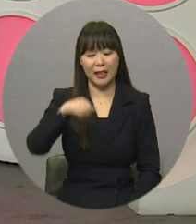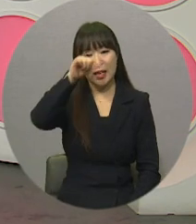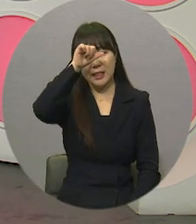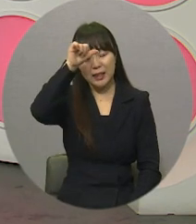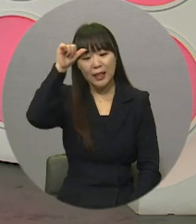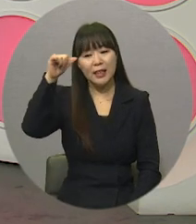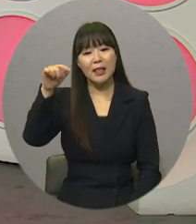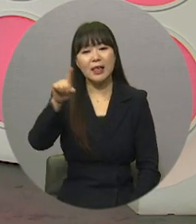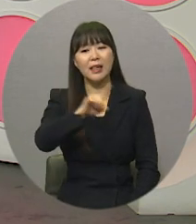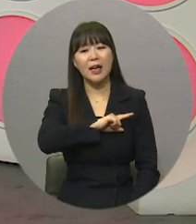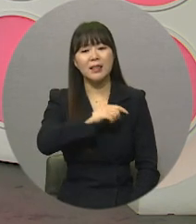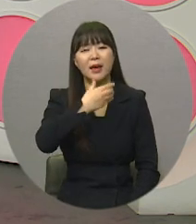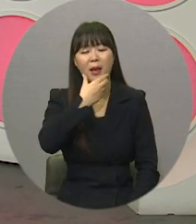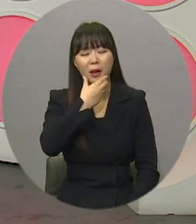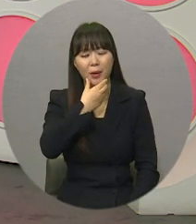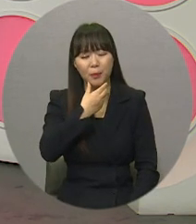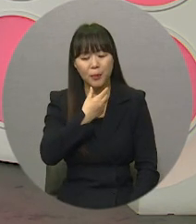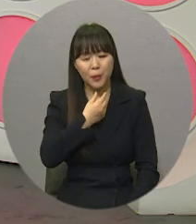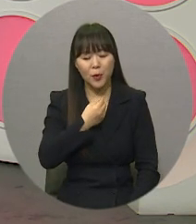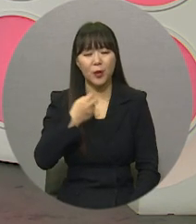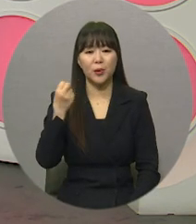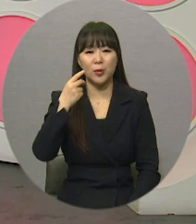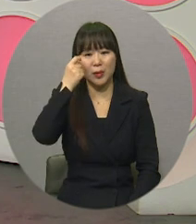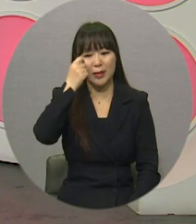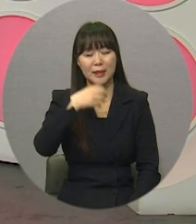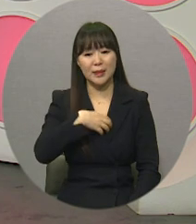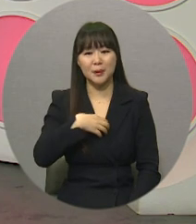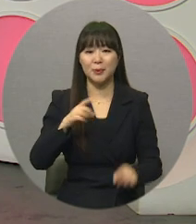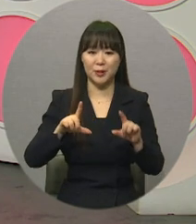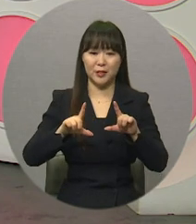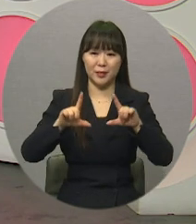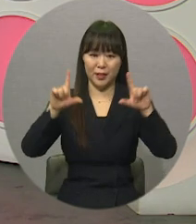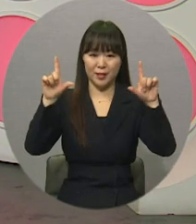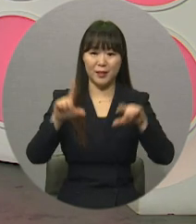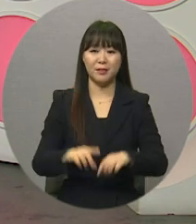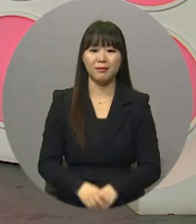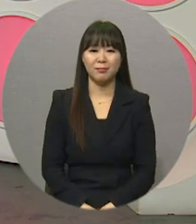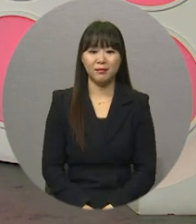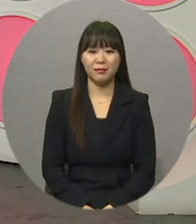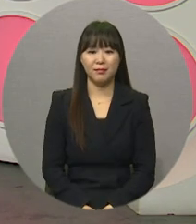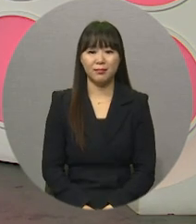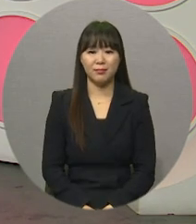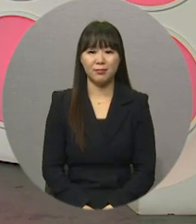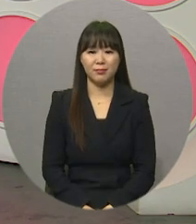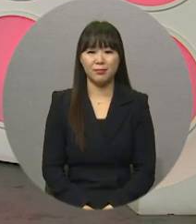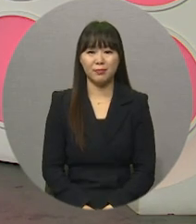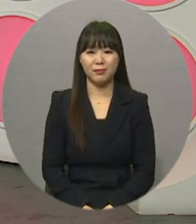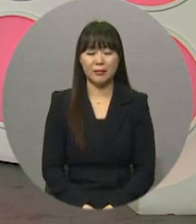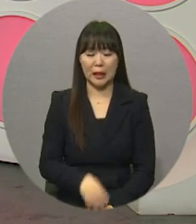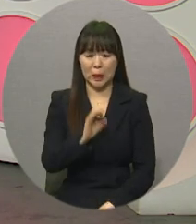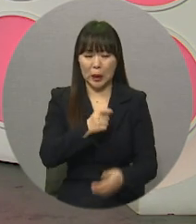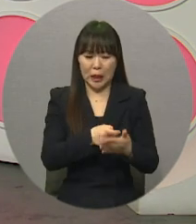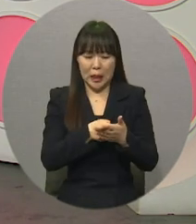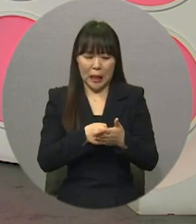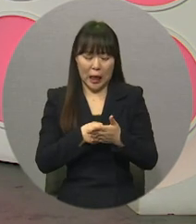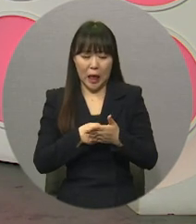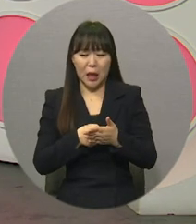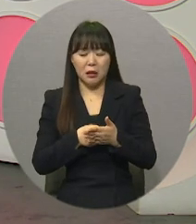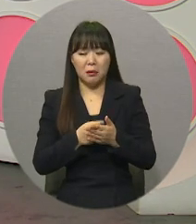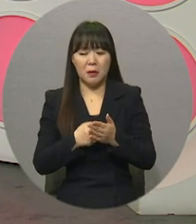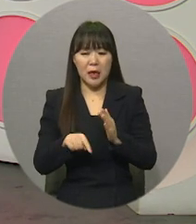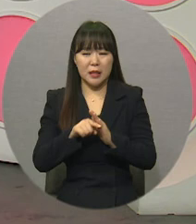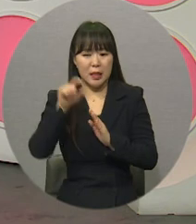가장 행복하고 또 슬픈 날이었습니다. 돈 아낀다고 아픈